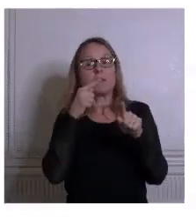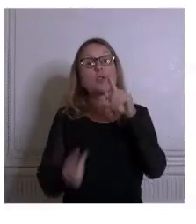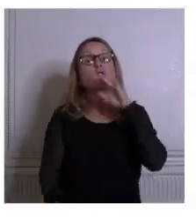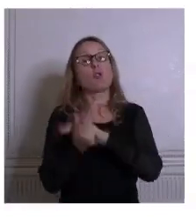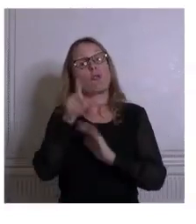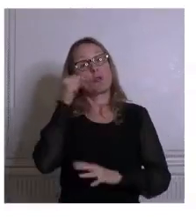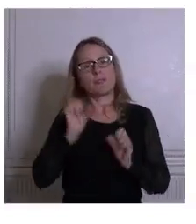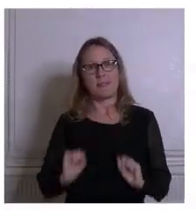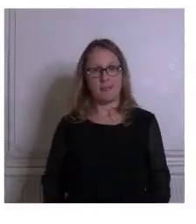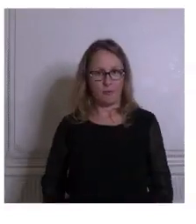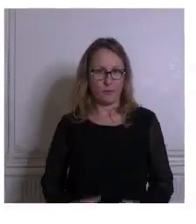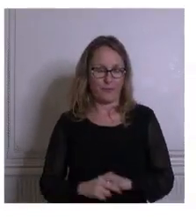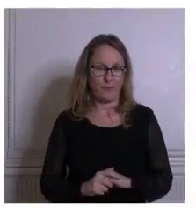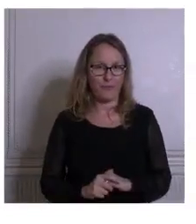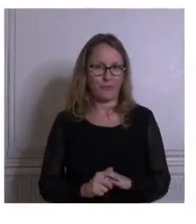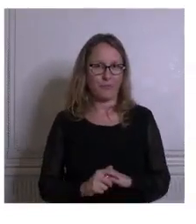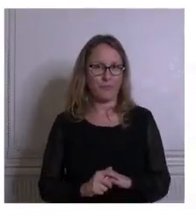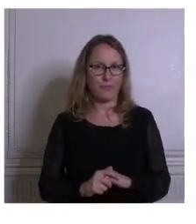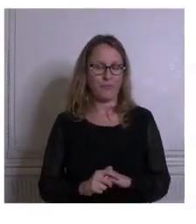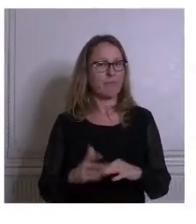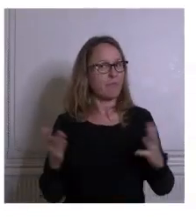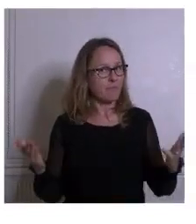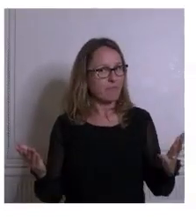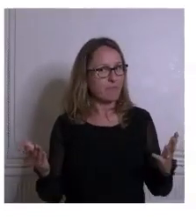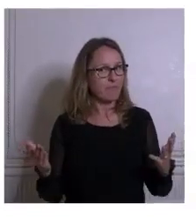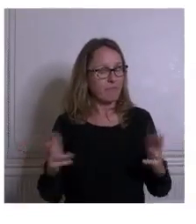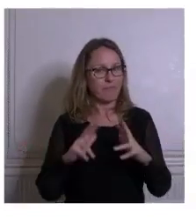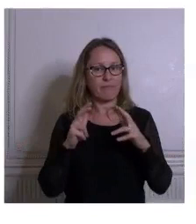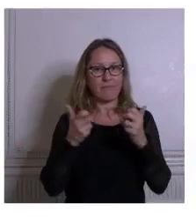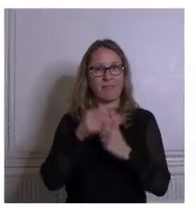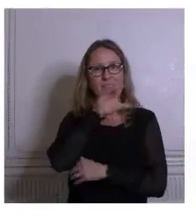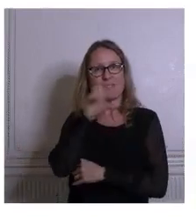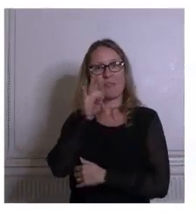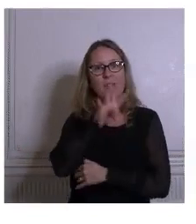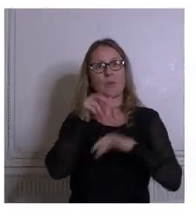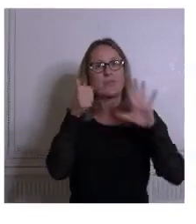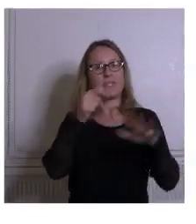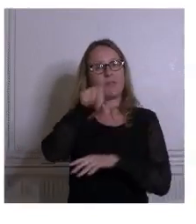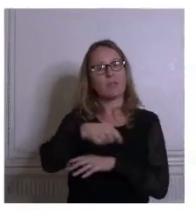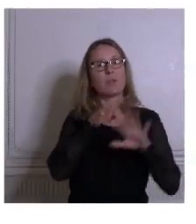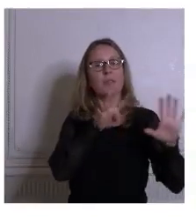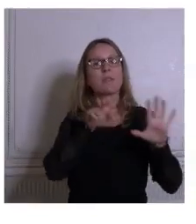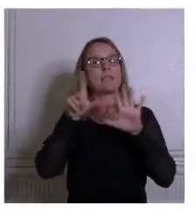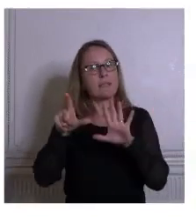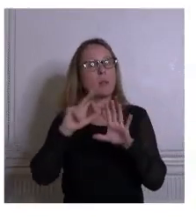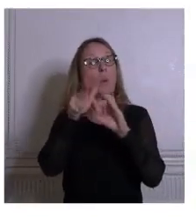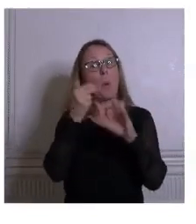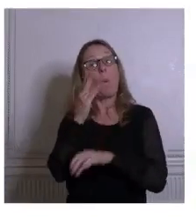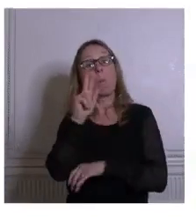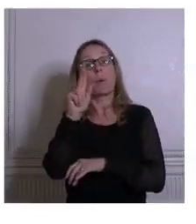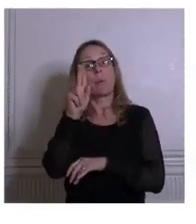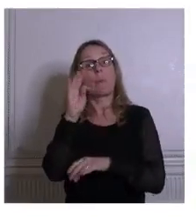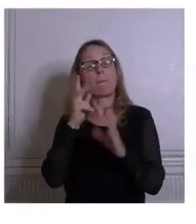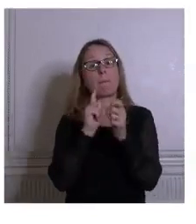Donc, tout simplement, nous prenons acte de la question de fond qui est soulevée. Et évidemment, nous appartenons aux